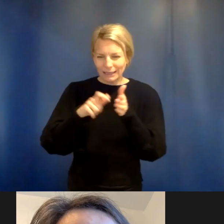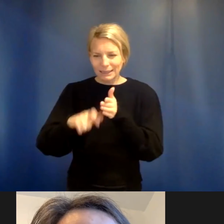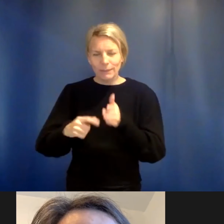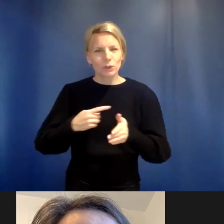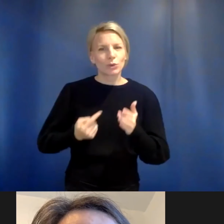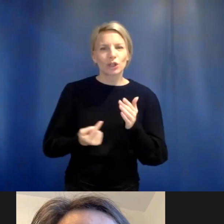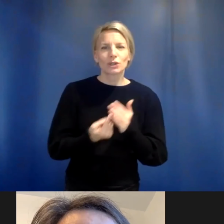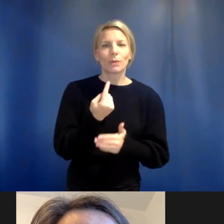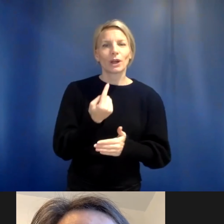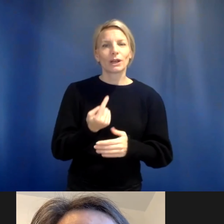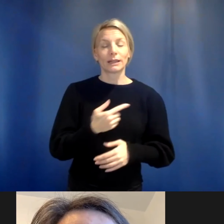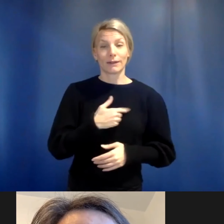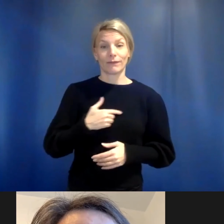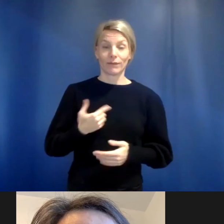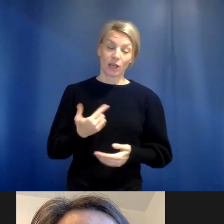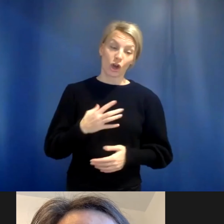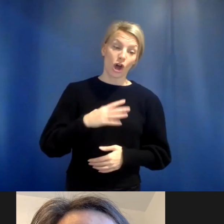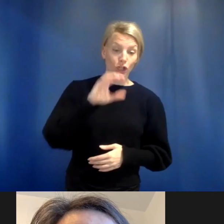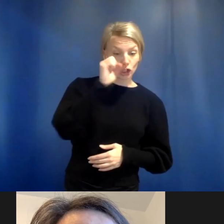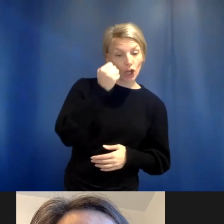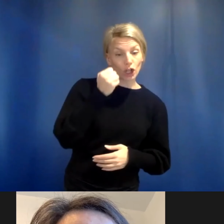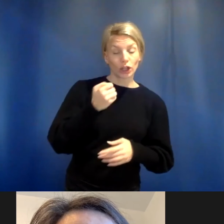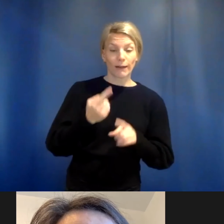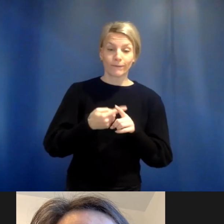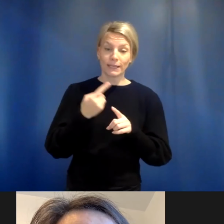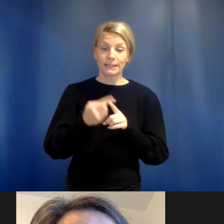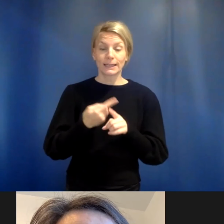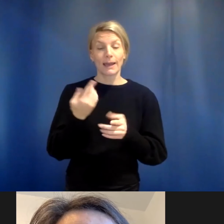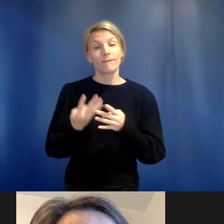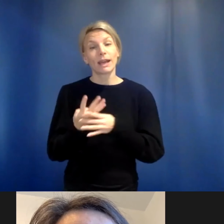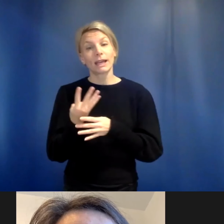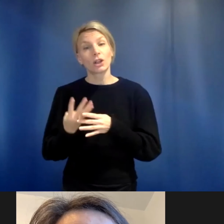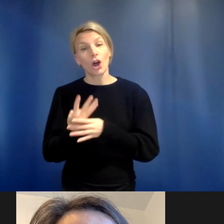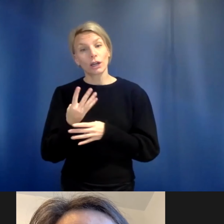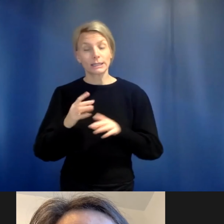Så vi har ju kött, fisk, vegetariskt. Vi bakar lite grann.